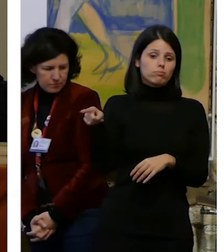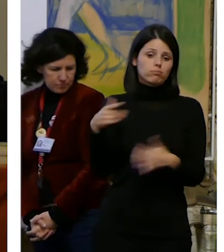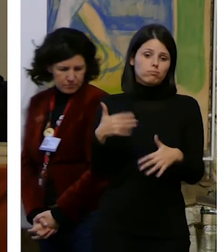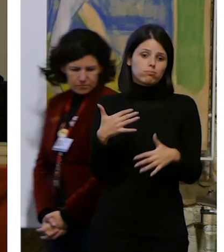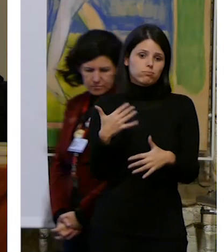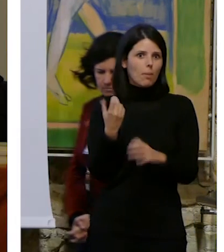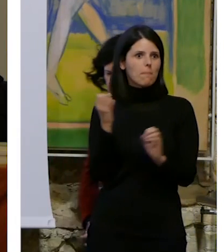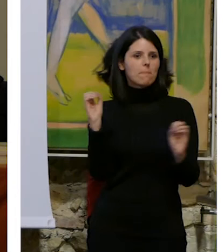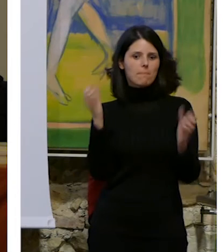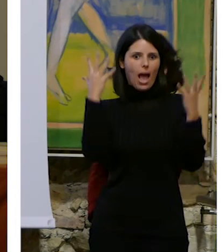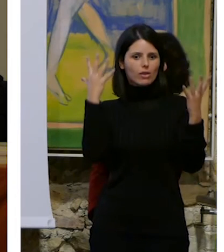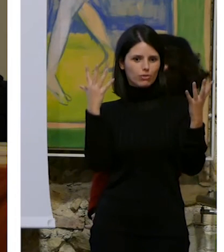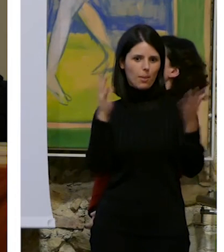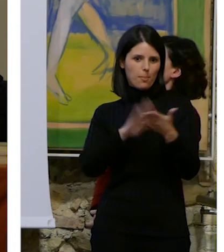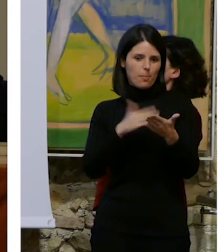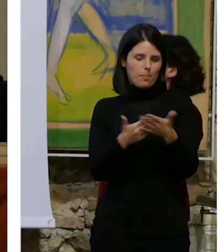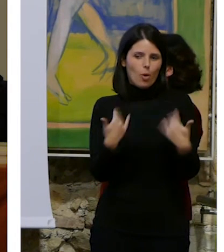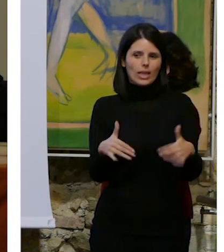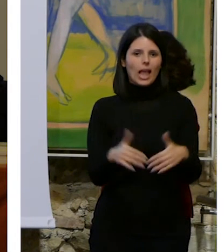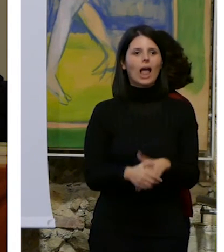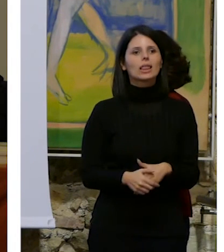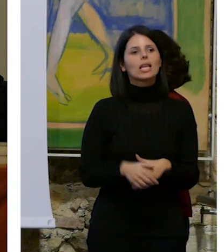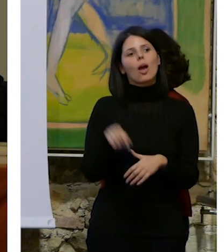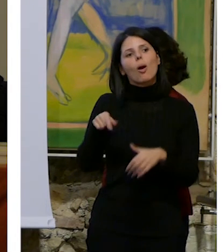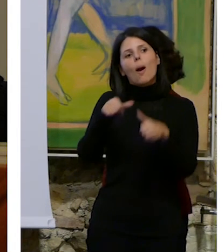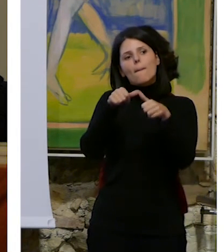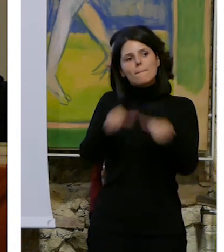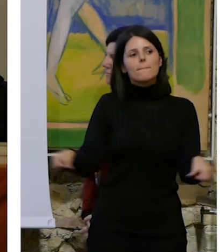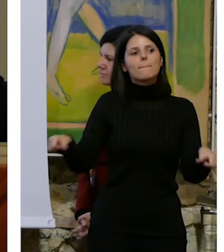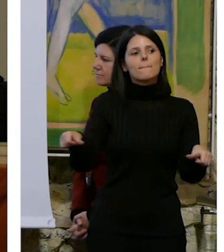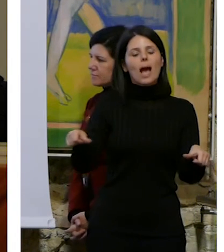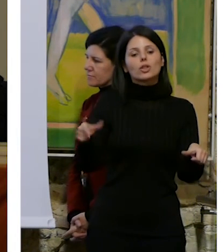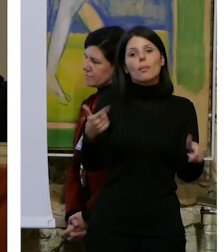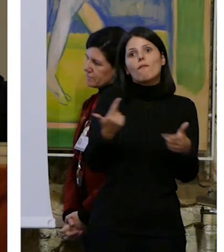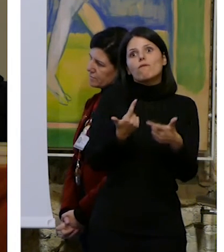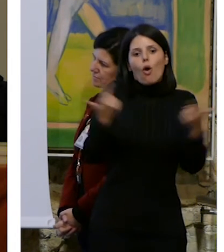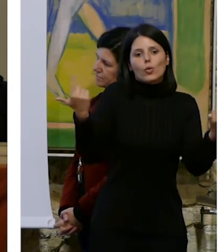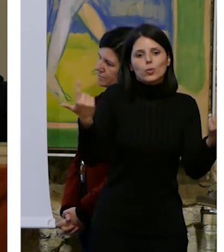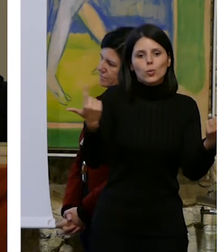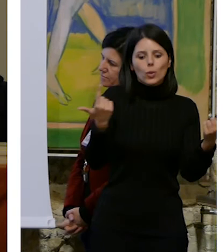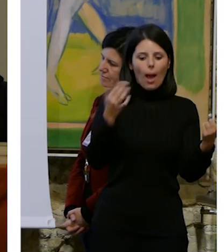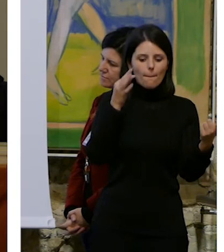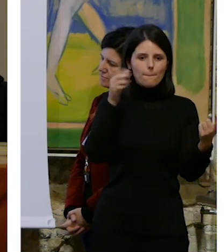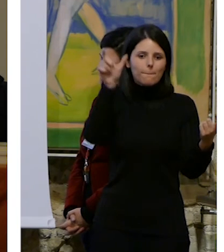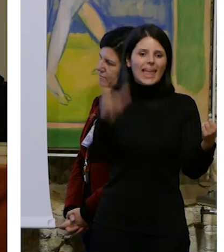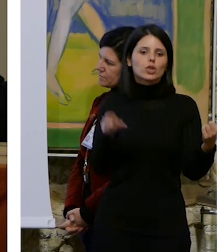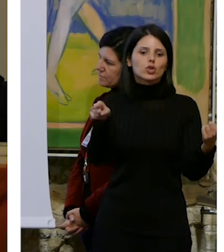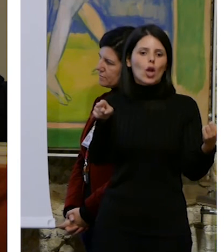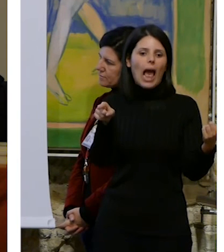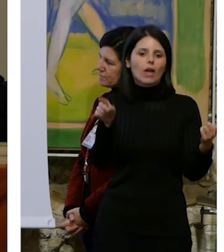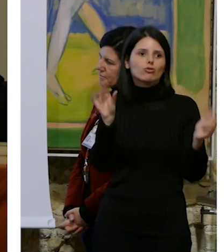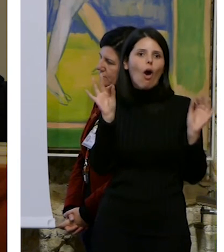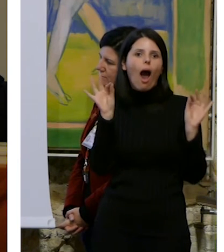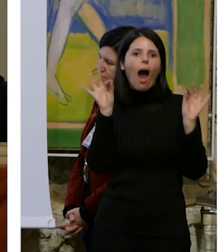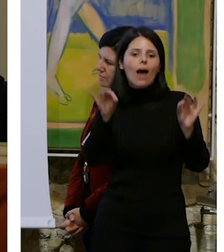virtù magica, che sia forse a fondamento anche della fortuna che il personaggio